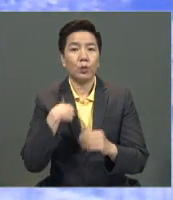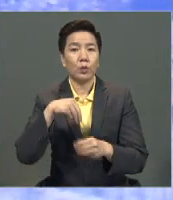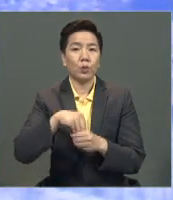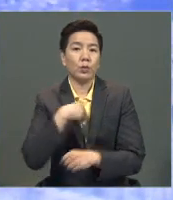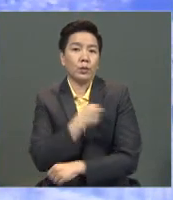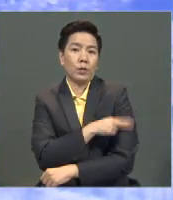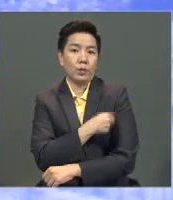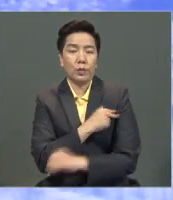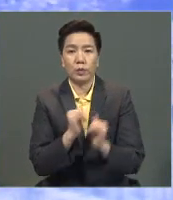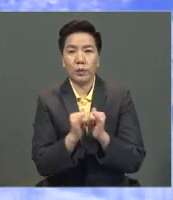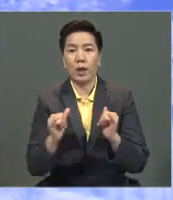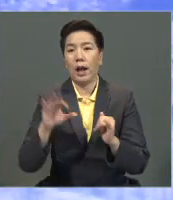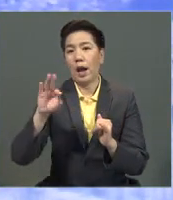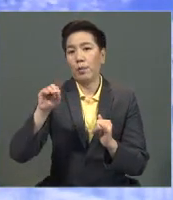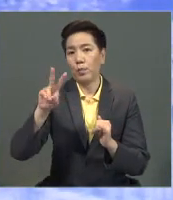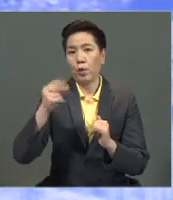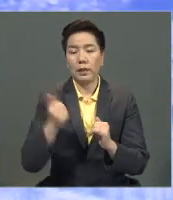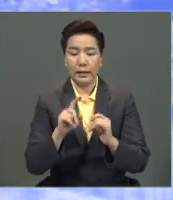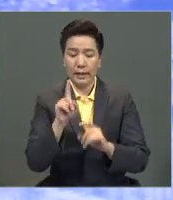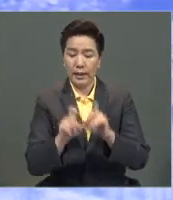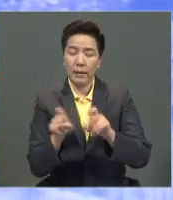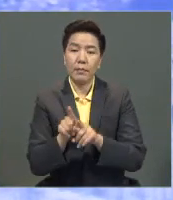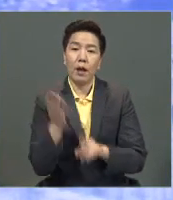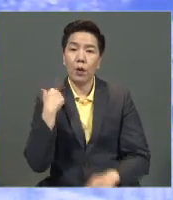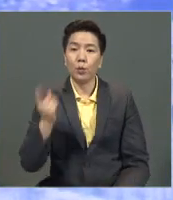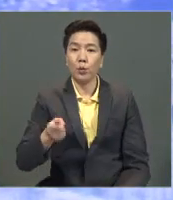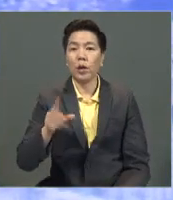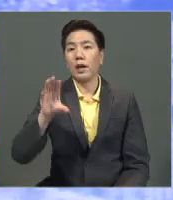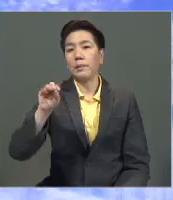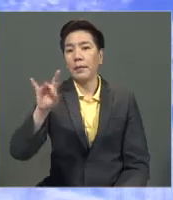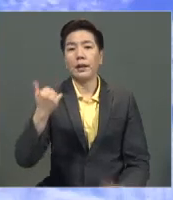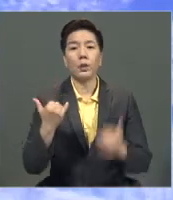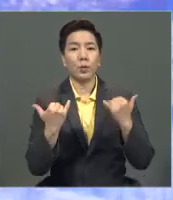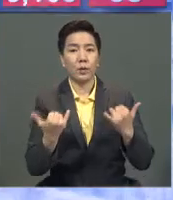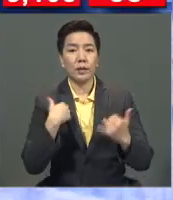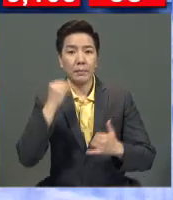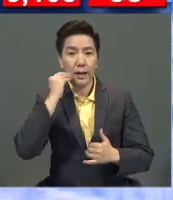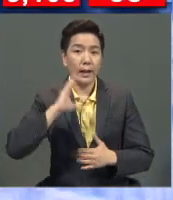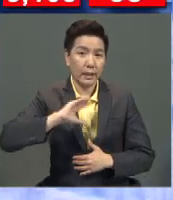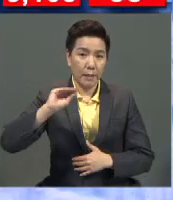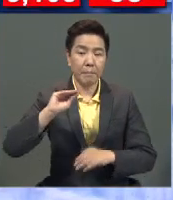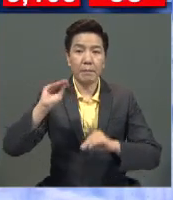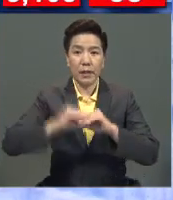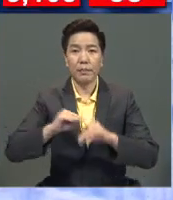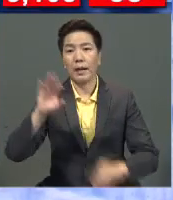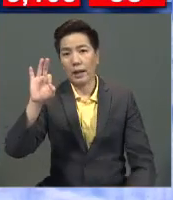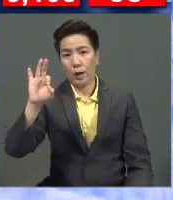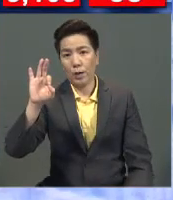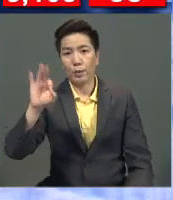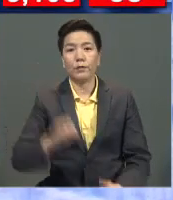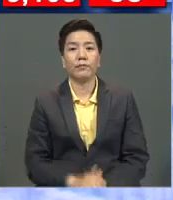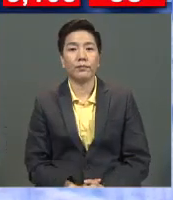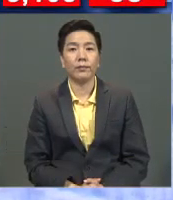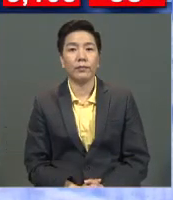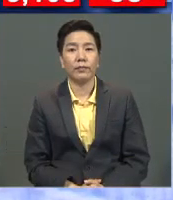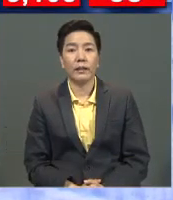คนรวมหายป่วยกลับบ้านได้แล้วนะคะยามรักษาตัวอยู่ที่โรงพยาบาล92คนผู้เสียชุดเท่าเดิมคือ 58คนนะคะก็คือวันนี้มีกลับบ้านเพิ่ม 9คนค่ะ